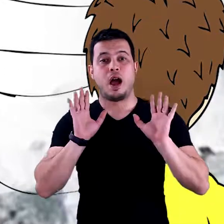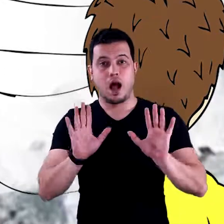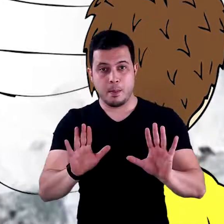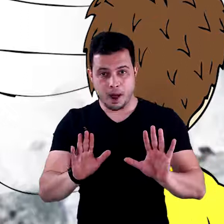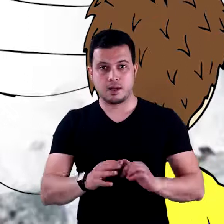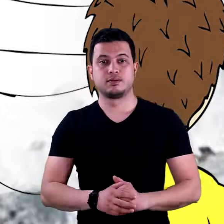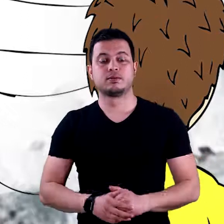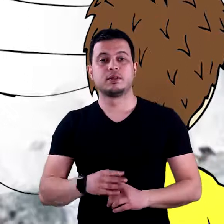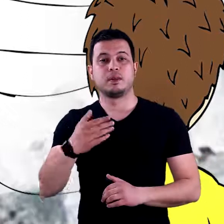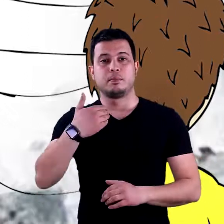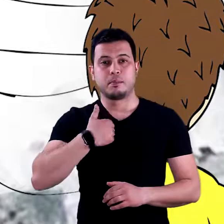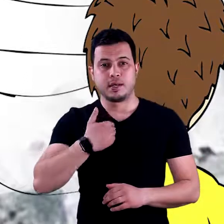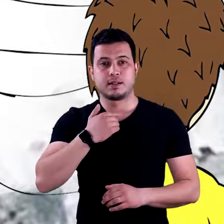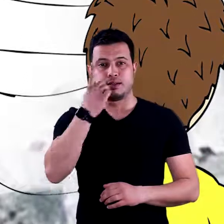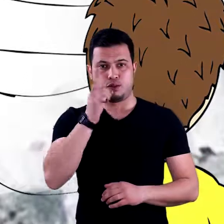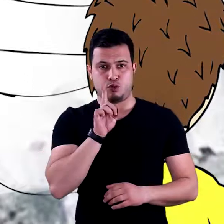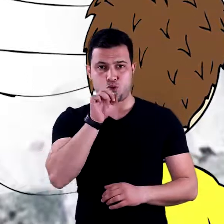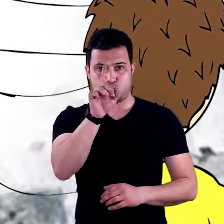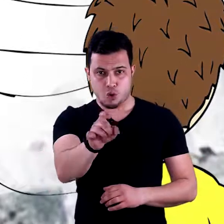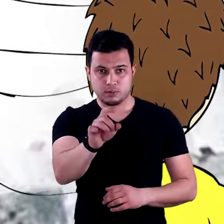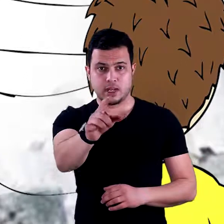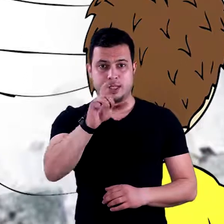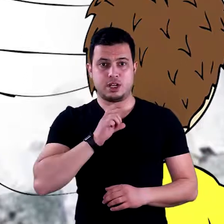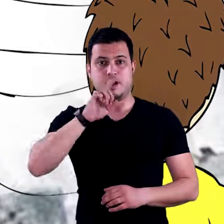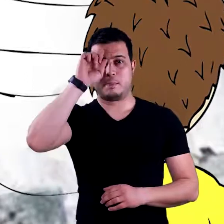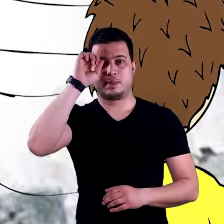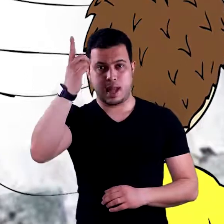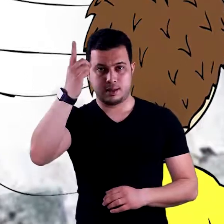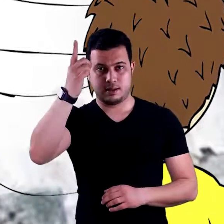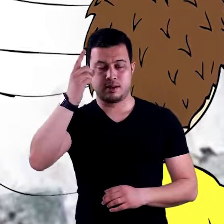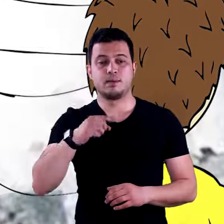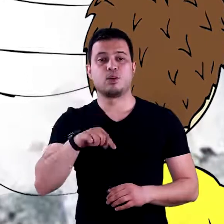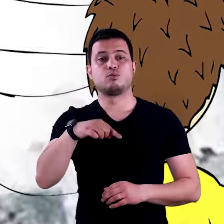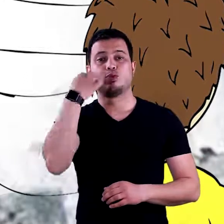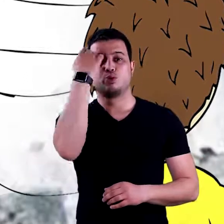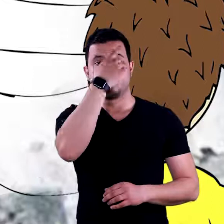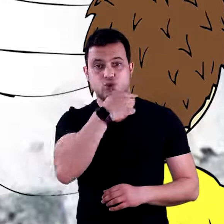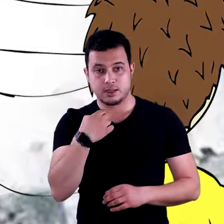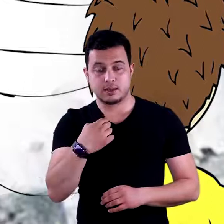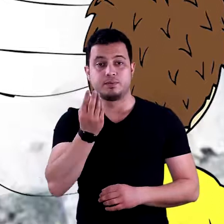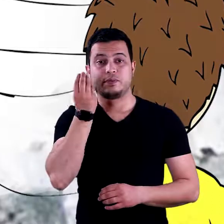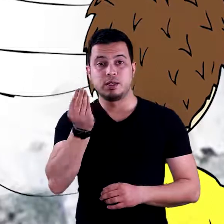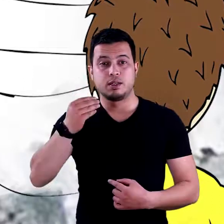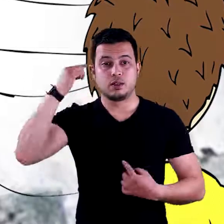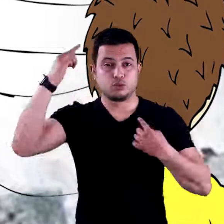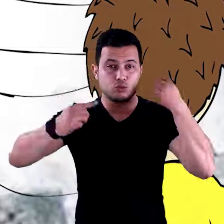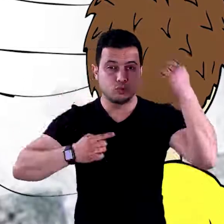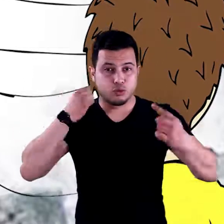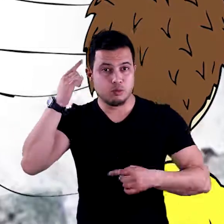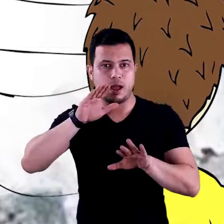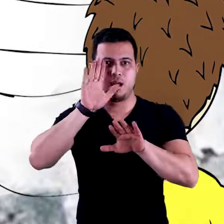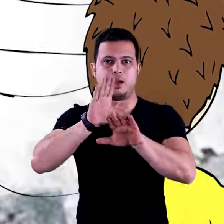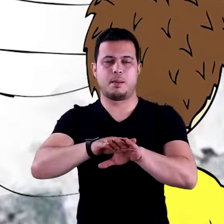Ancak sadece bir cevap hakkınız var. O yüzden iyi